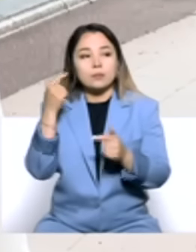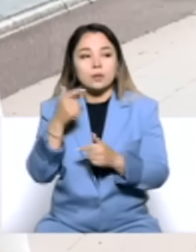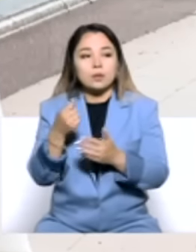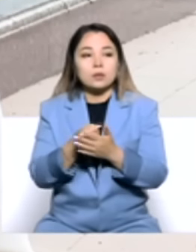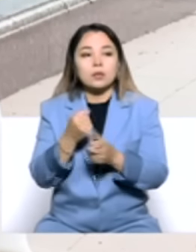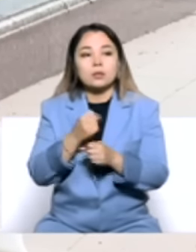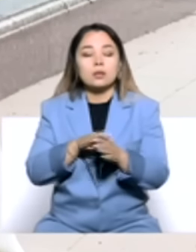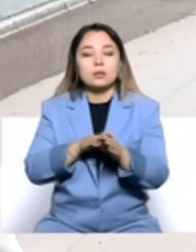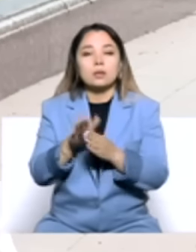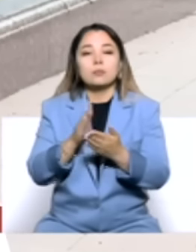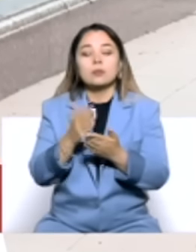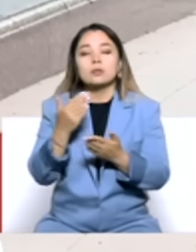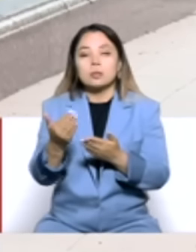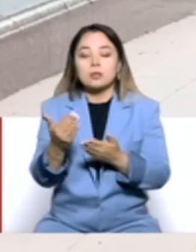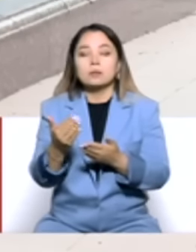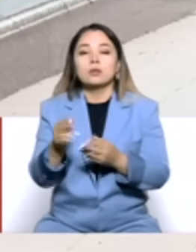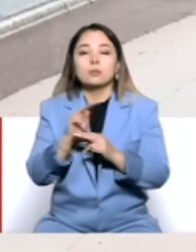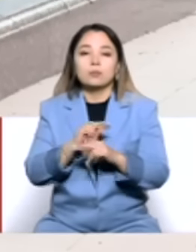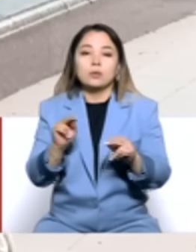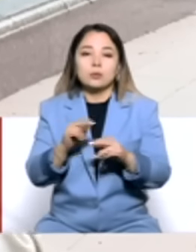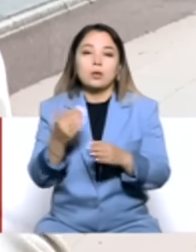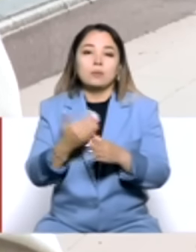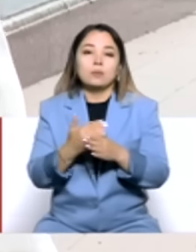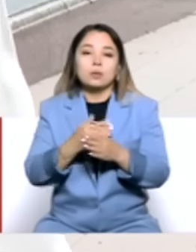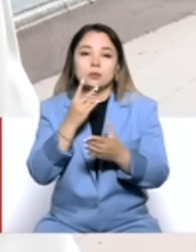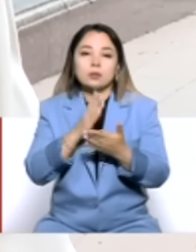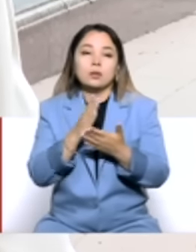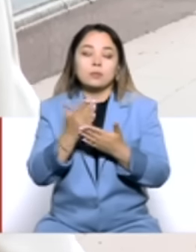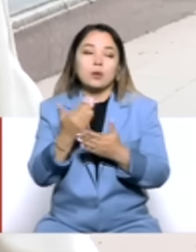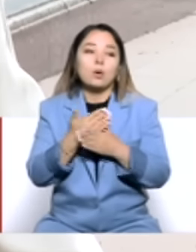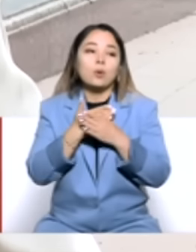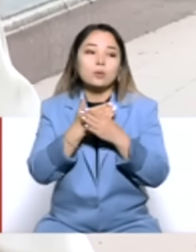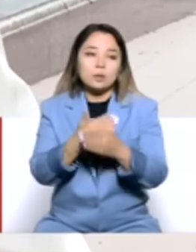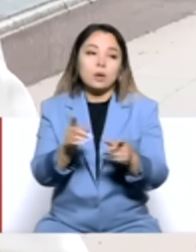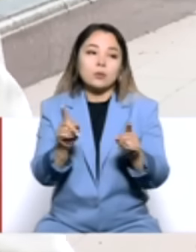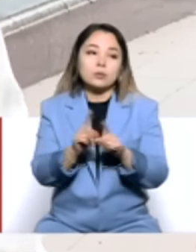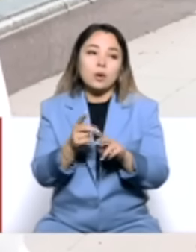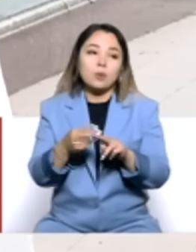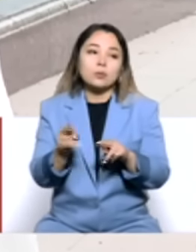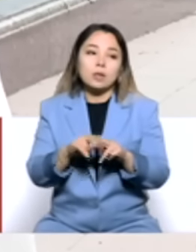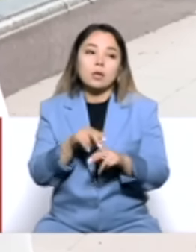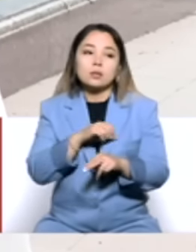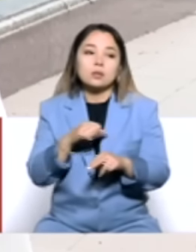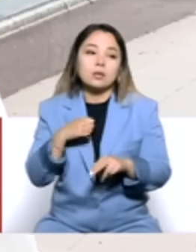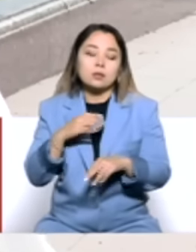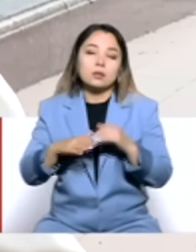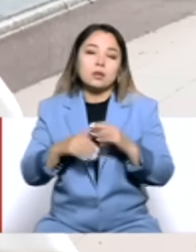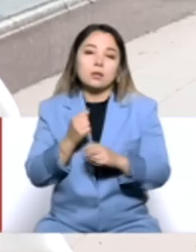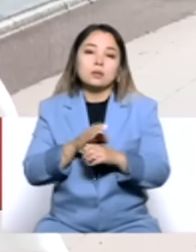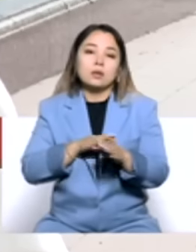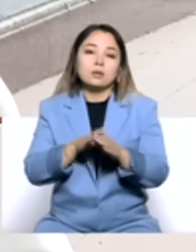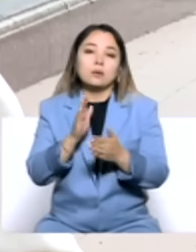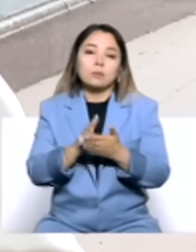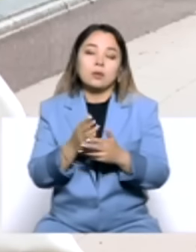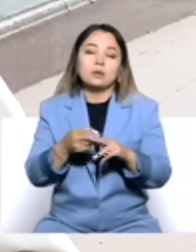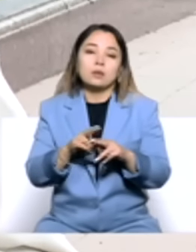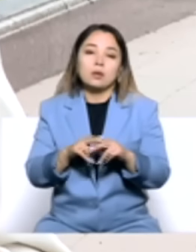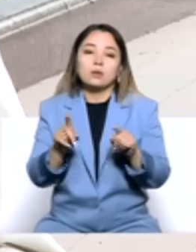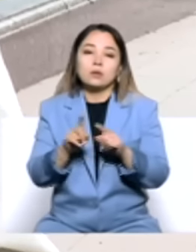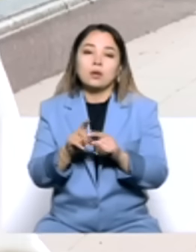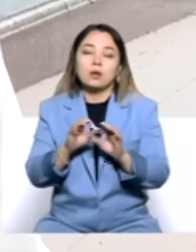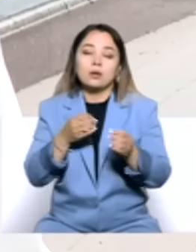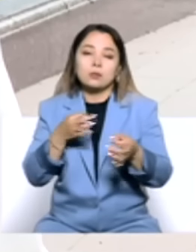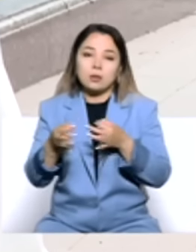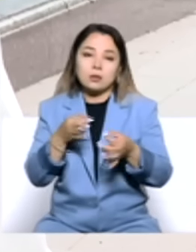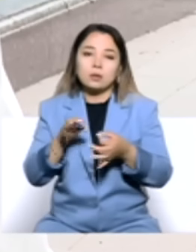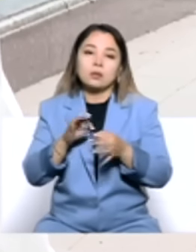ме? Яғни мұғалімнің көмегімен әрине, мұғалімнің қолдауымен, бірақ соған өзі қол жеткізді ме? Эвристикалық сұхбатта да